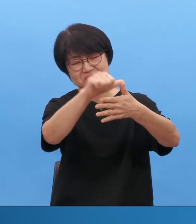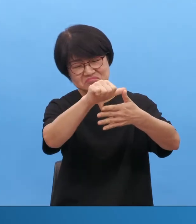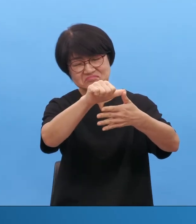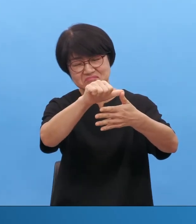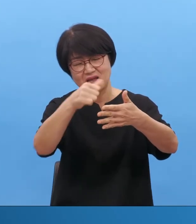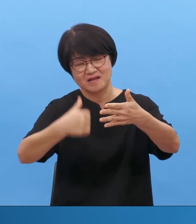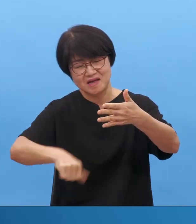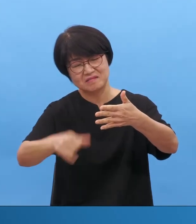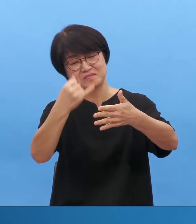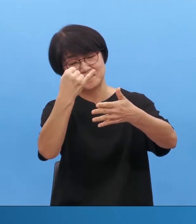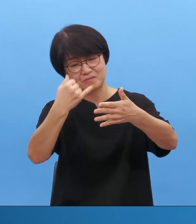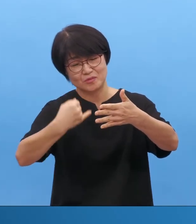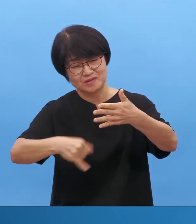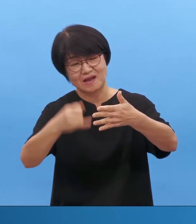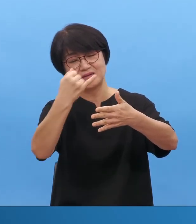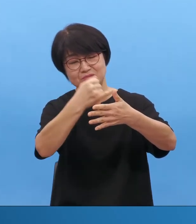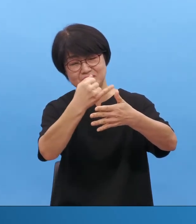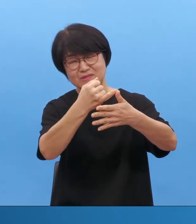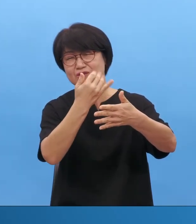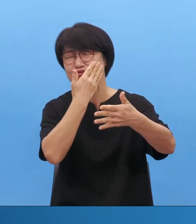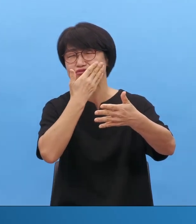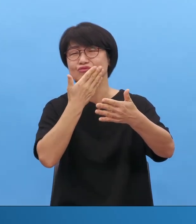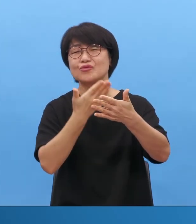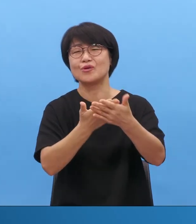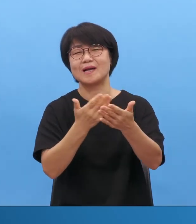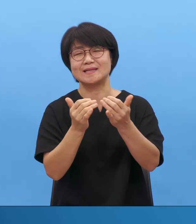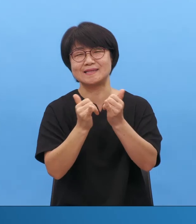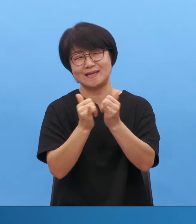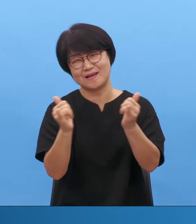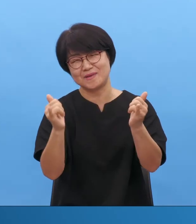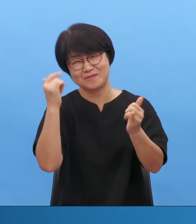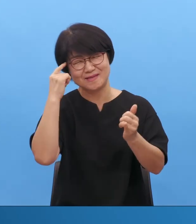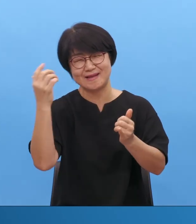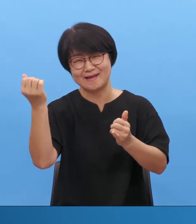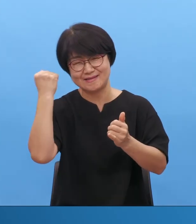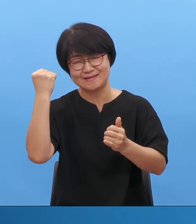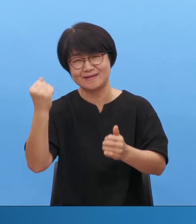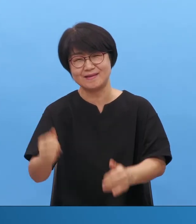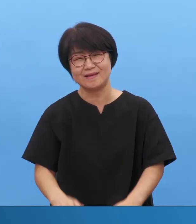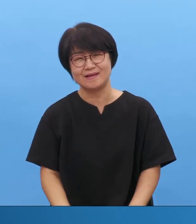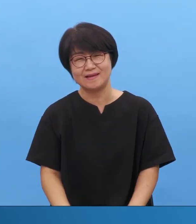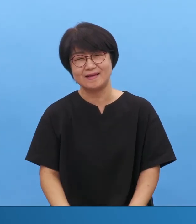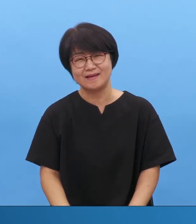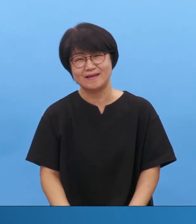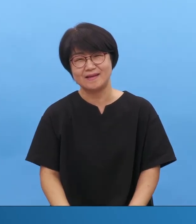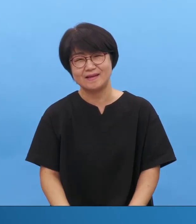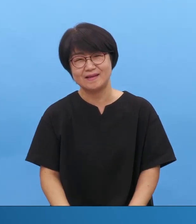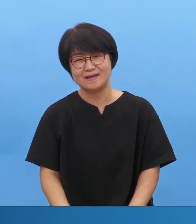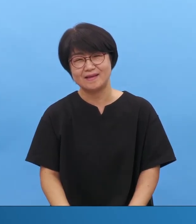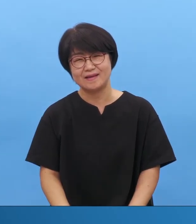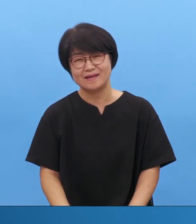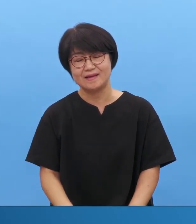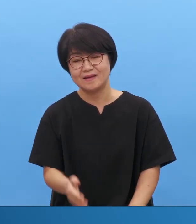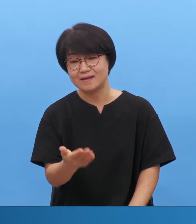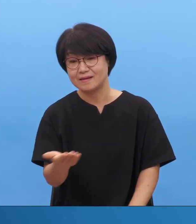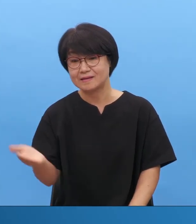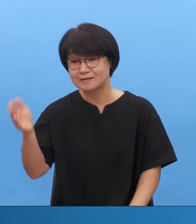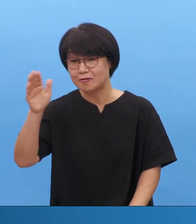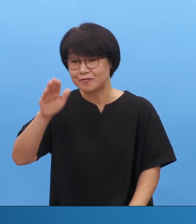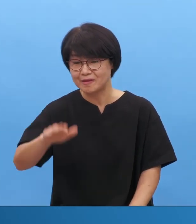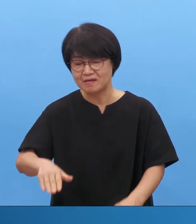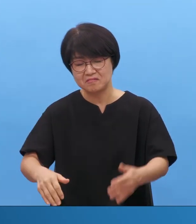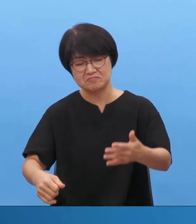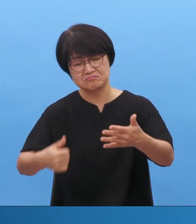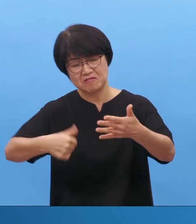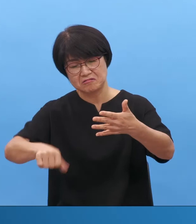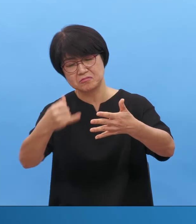that we see the first son or the eldest the most important. 그런데 그 위에 사람보다 저 밑에 있는 사람들이 운영을 맡은 경우가 많아요. 왜 그럴까요? But there are